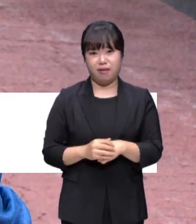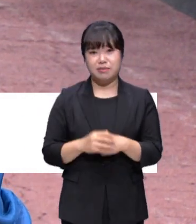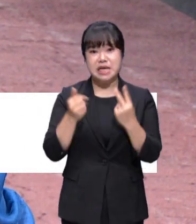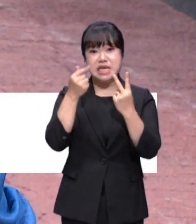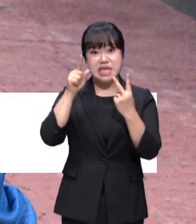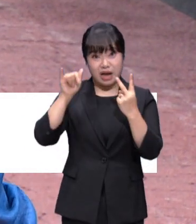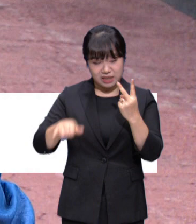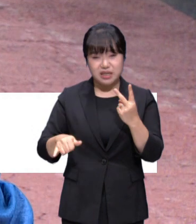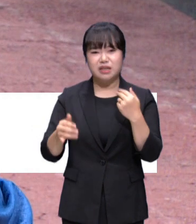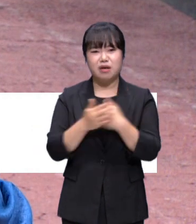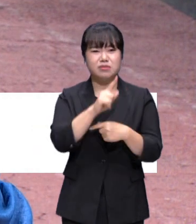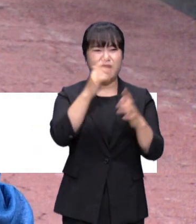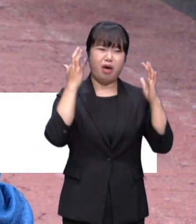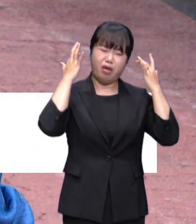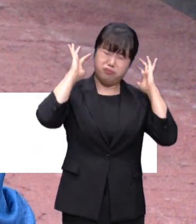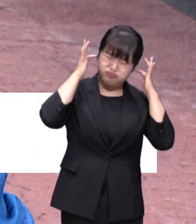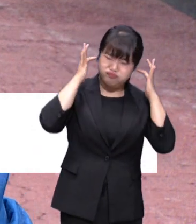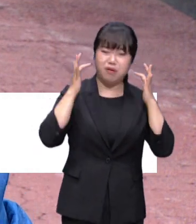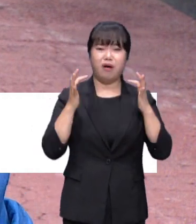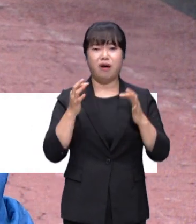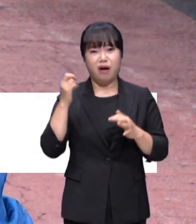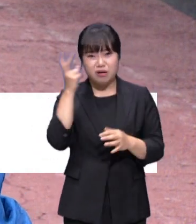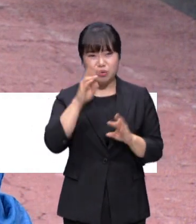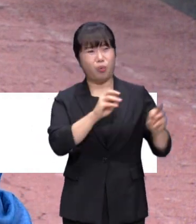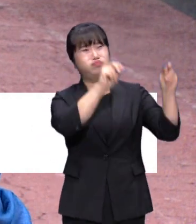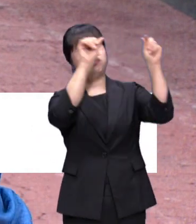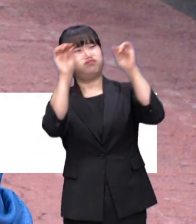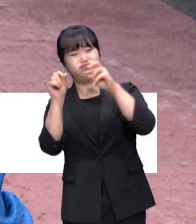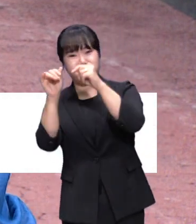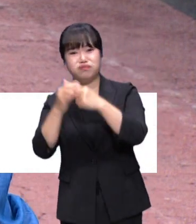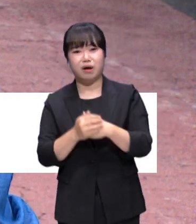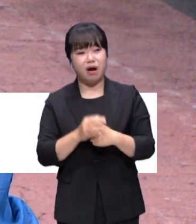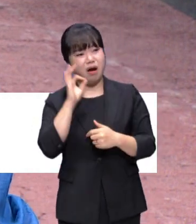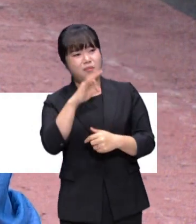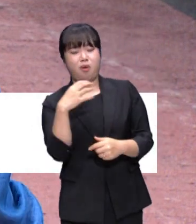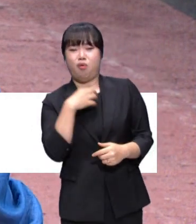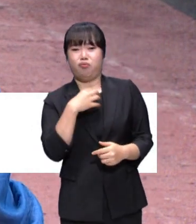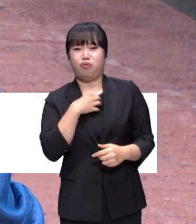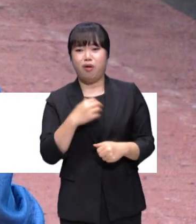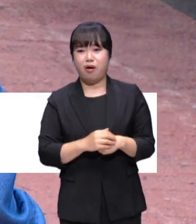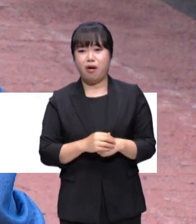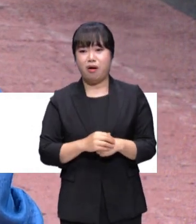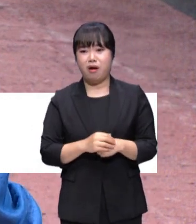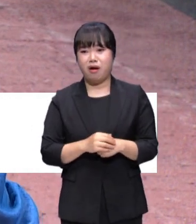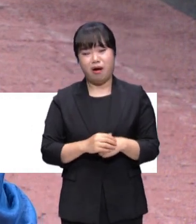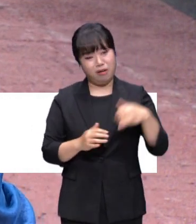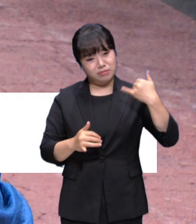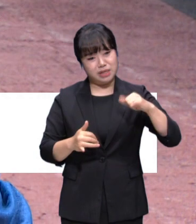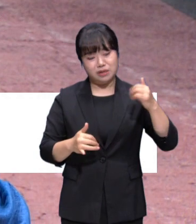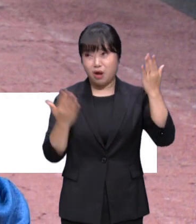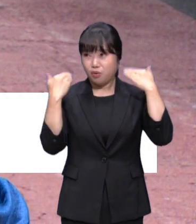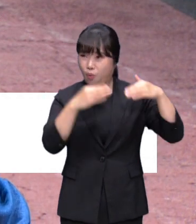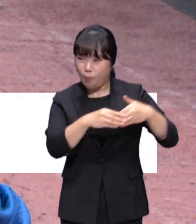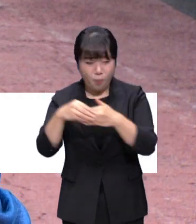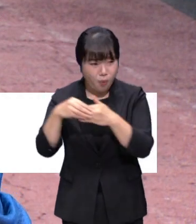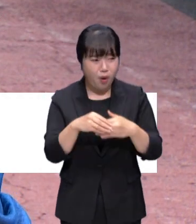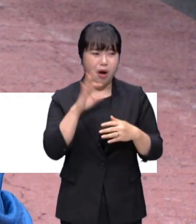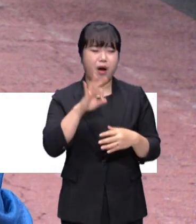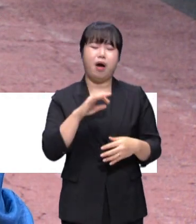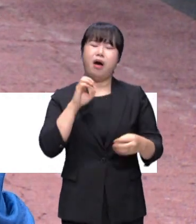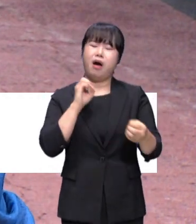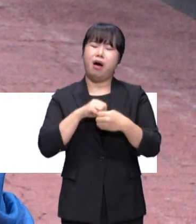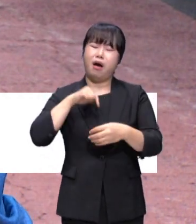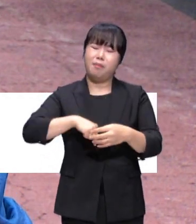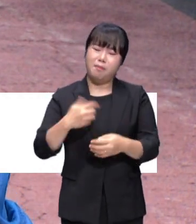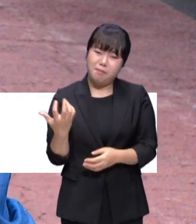때부터는 이렇게 시끄러운 환경, 그다음에 분진 이런 데에서 저희 아이들이 공부를 해야 하는 게 굉장히 부모로서 가슴이